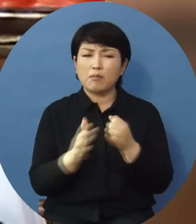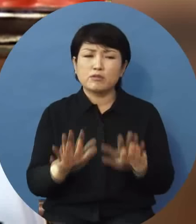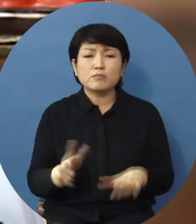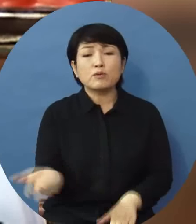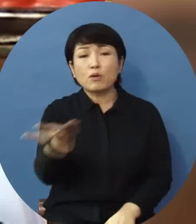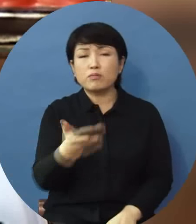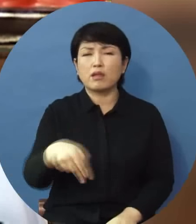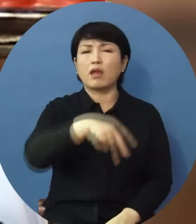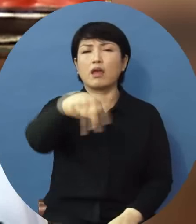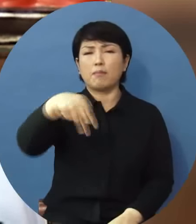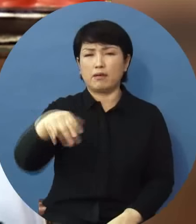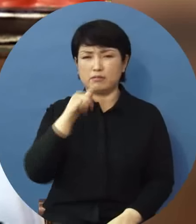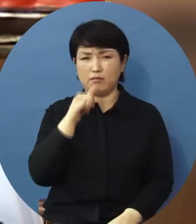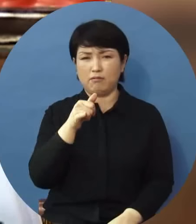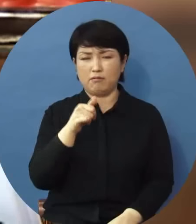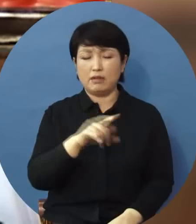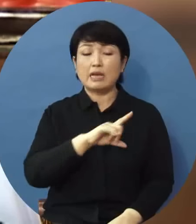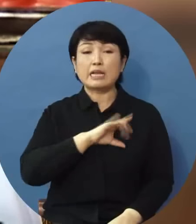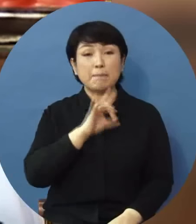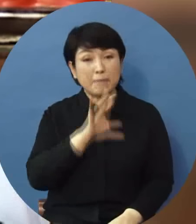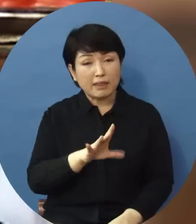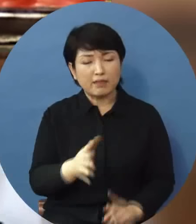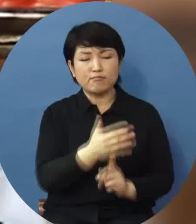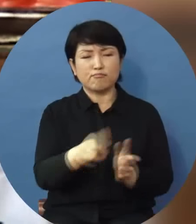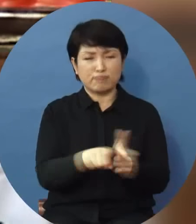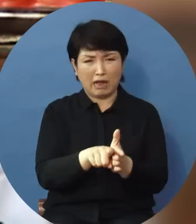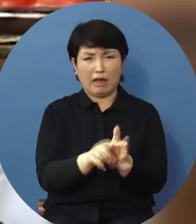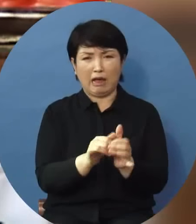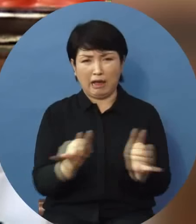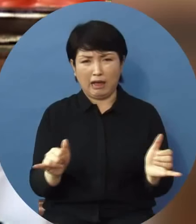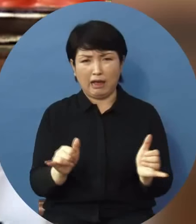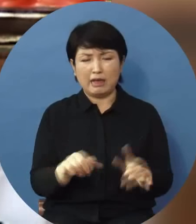그러니까 헤매고 있는 거예요. 이름만 불자고 이름만 수행자지.